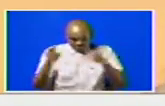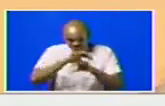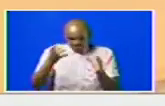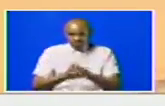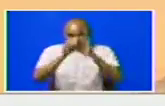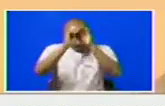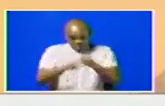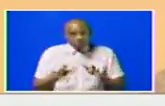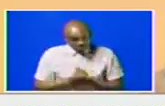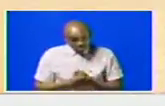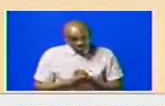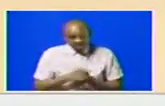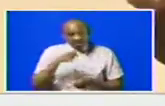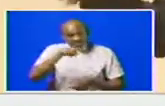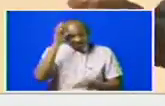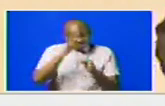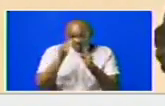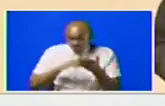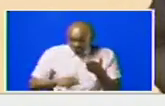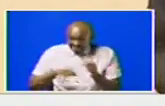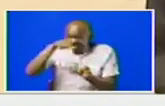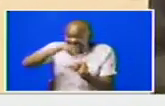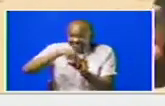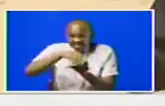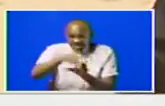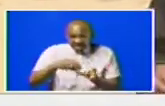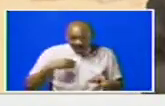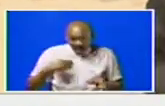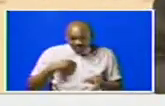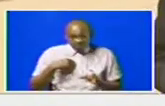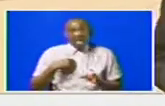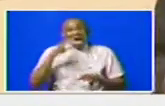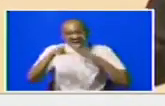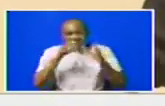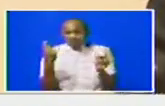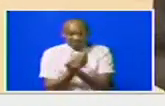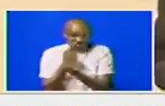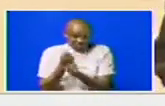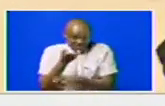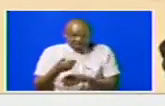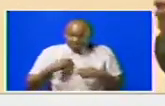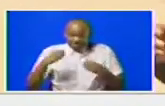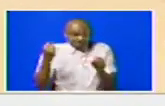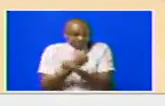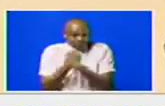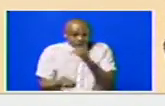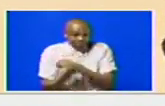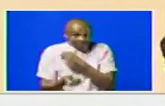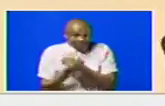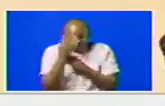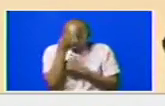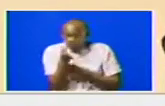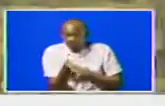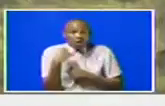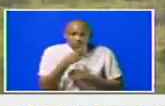ya vidimbi hivi. Imani yao ni kwamba humo ndani kunao viumbe wa ajabu, lakini hadi sasa hawezi kueleza mahususi ni viumbe gani